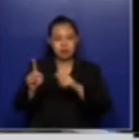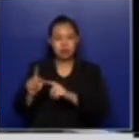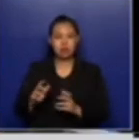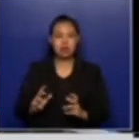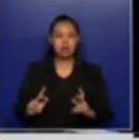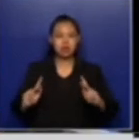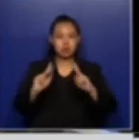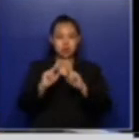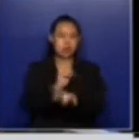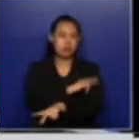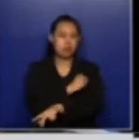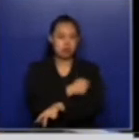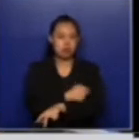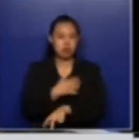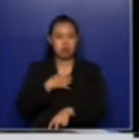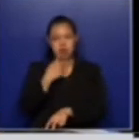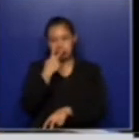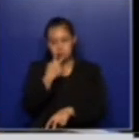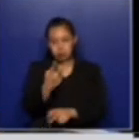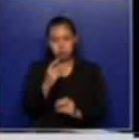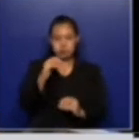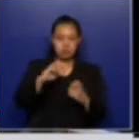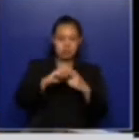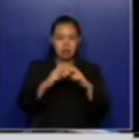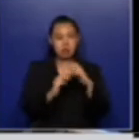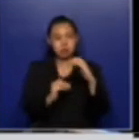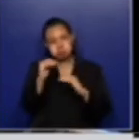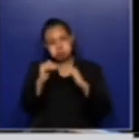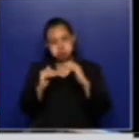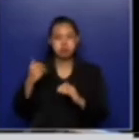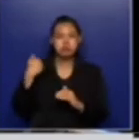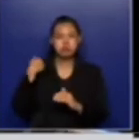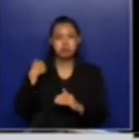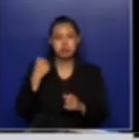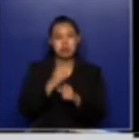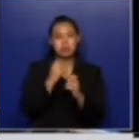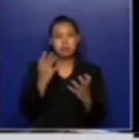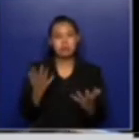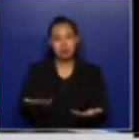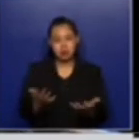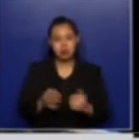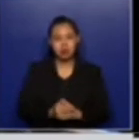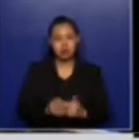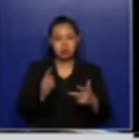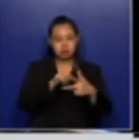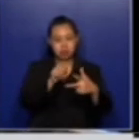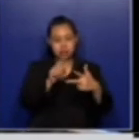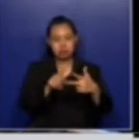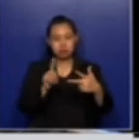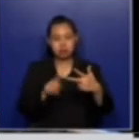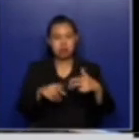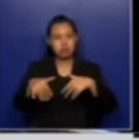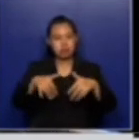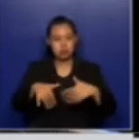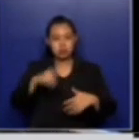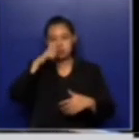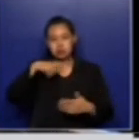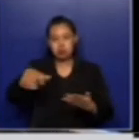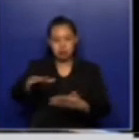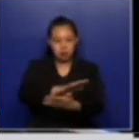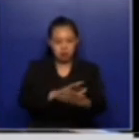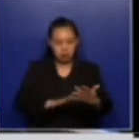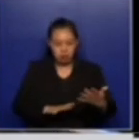เนี่ยได้มองเห็นถึงความเหลื่อมล้ำตรงนี้และจะทำยังไงให้ประชาชนคนไทยเนี่ยนะค